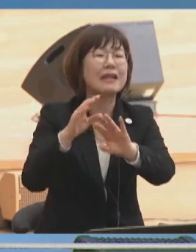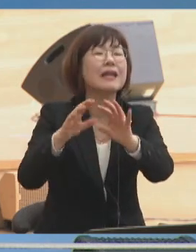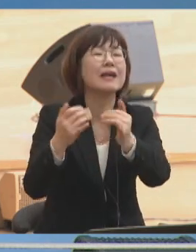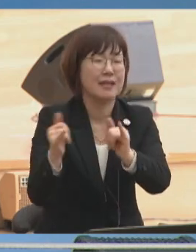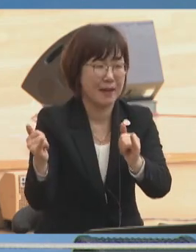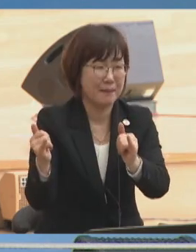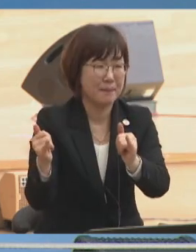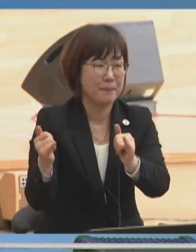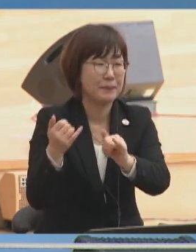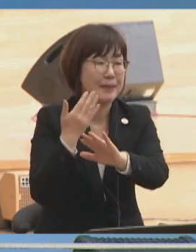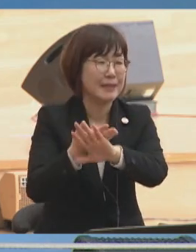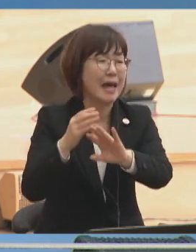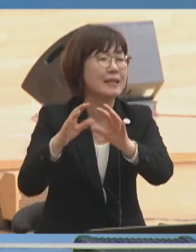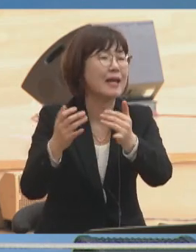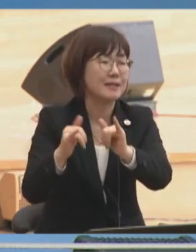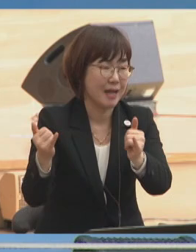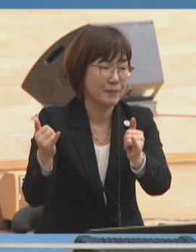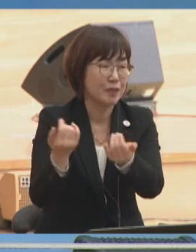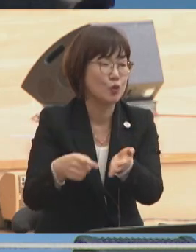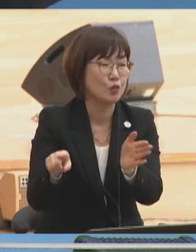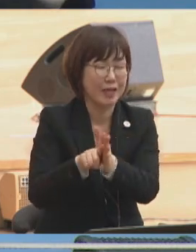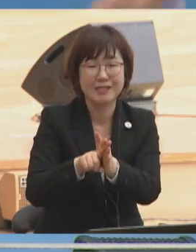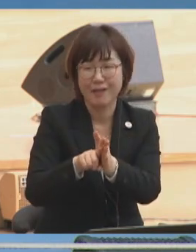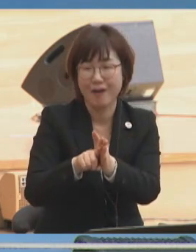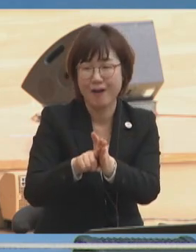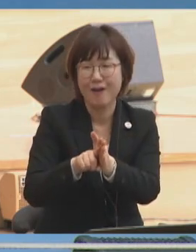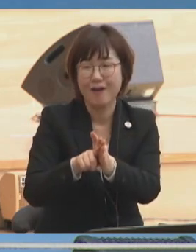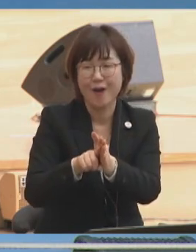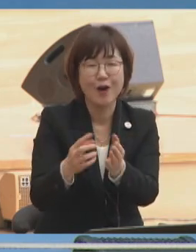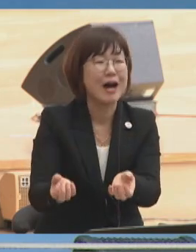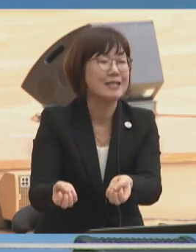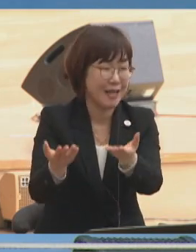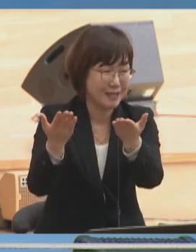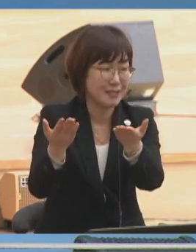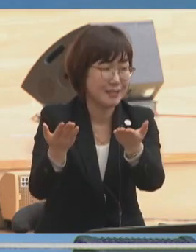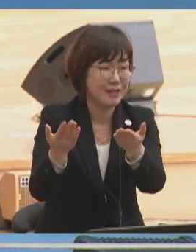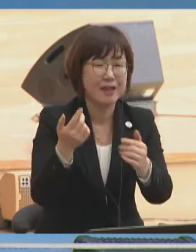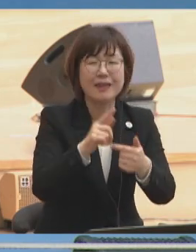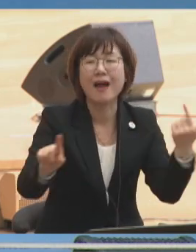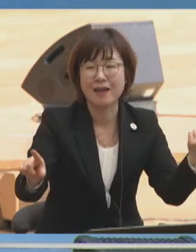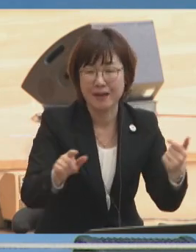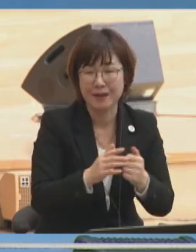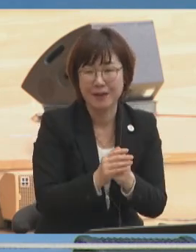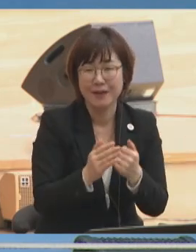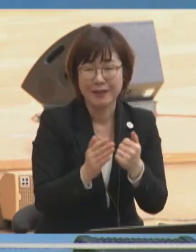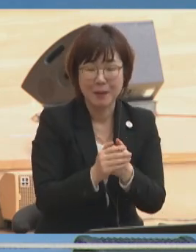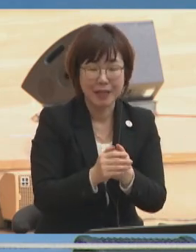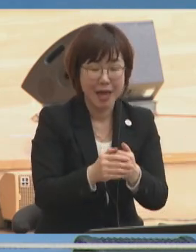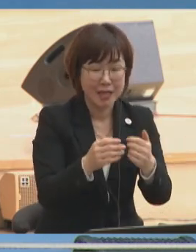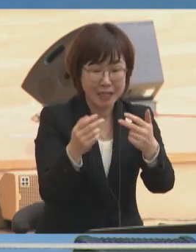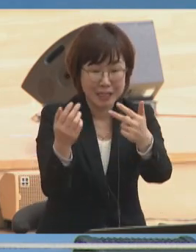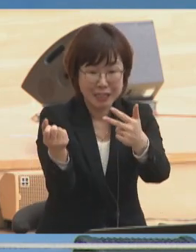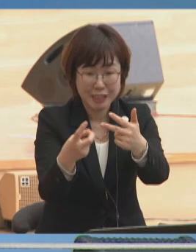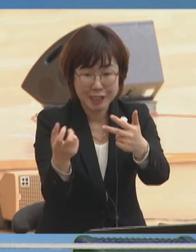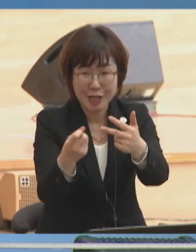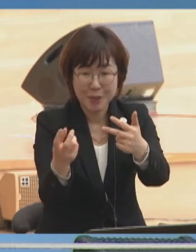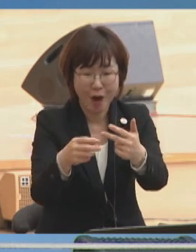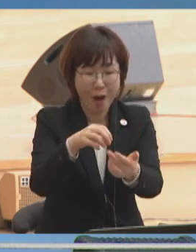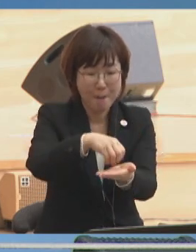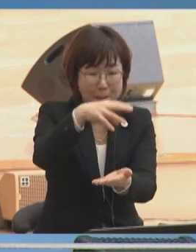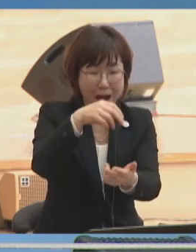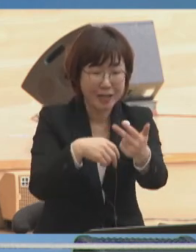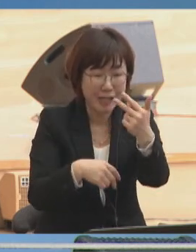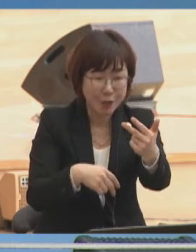불쌍히 여기면서 열어주시는 천국 잔치. 완전히 다른 거예요. 더욱이 여러분, 여기에 칠병 두 마리, 칠병 일곱 개,